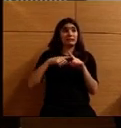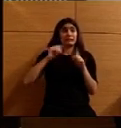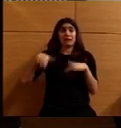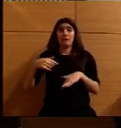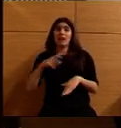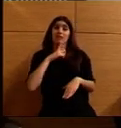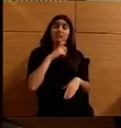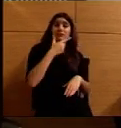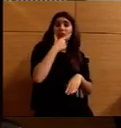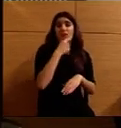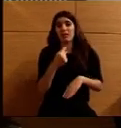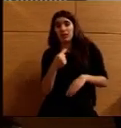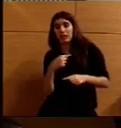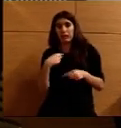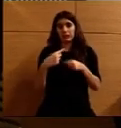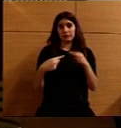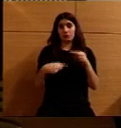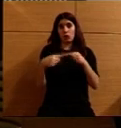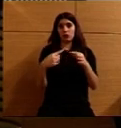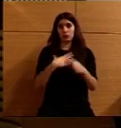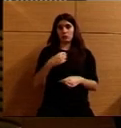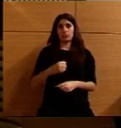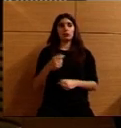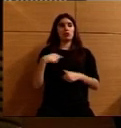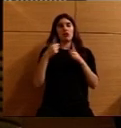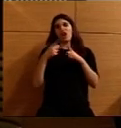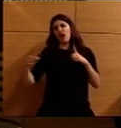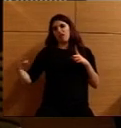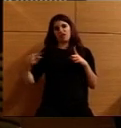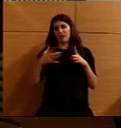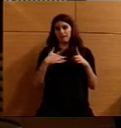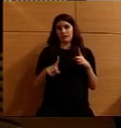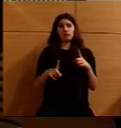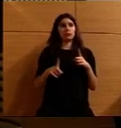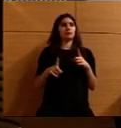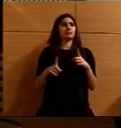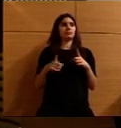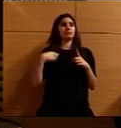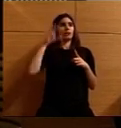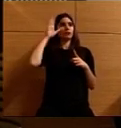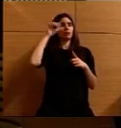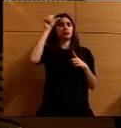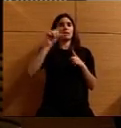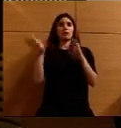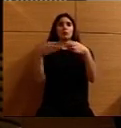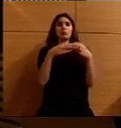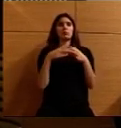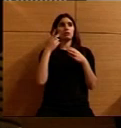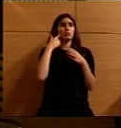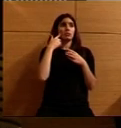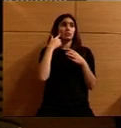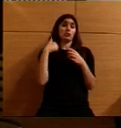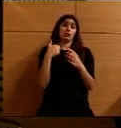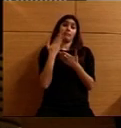el dia a dia de cada ajuntament. No vaig a estendre més en la intervenció, vaig a escoltar els grups i per descomptat